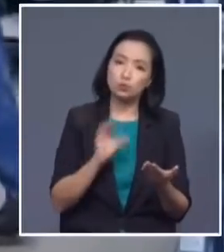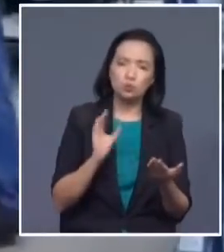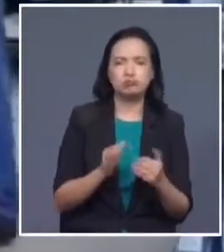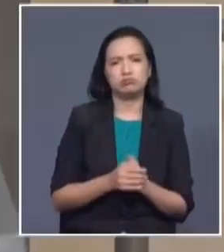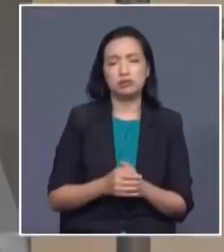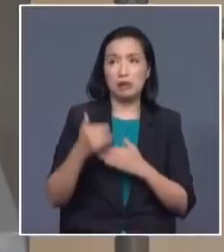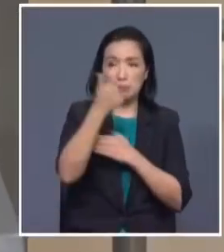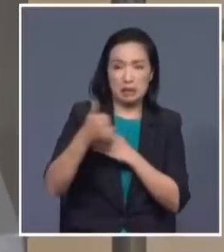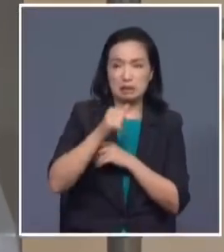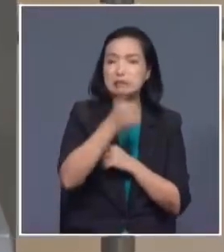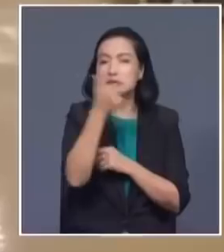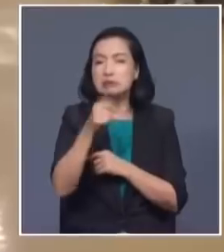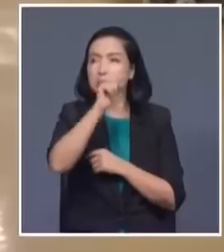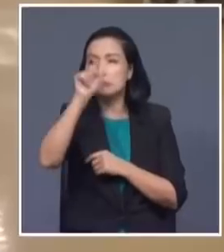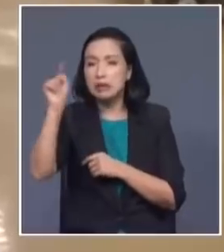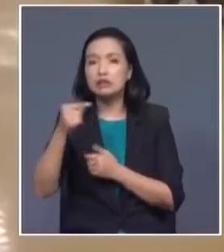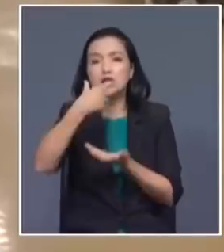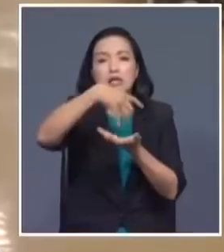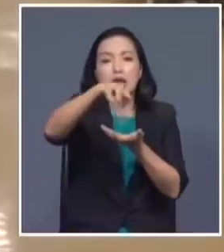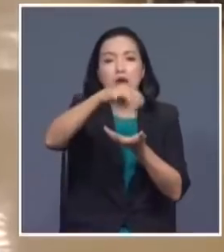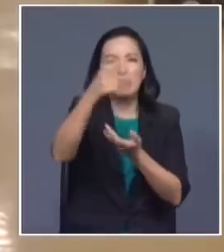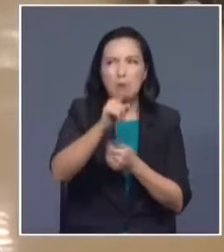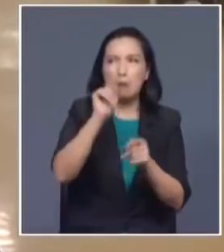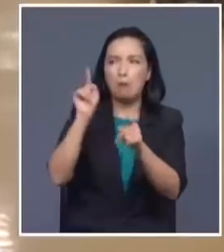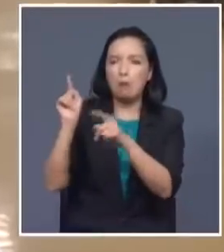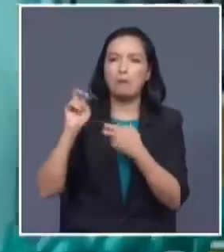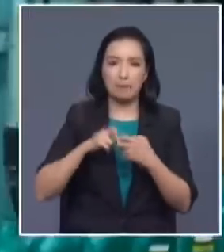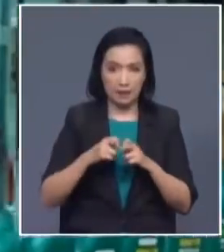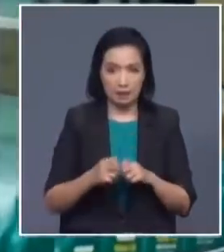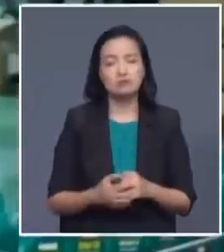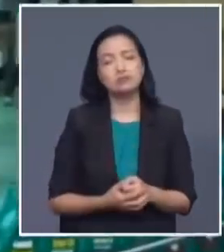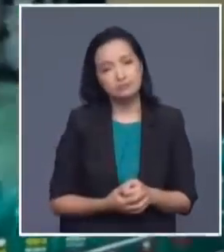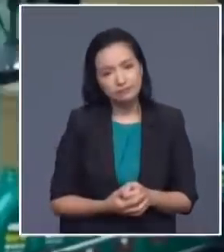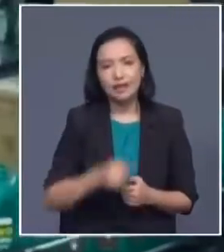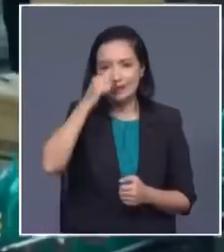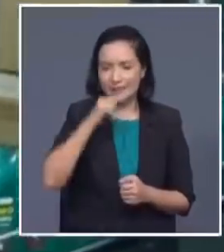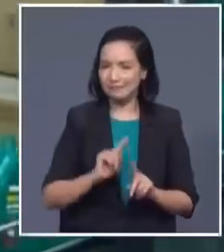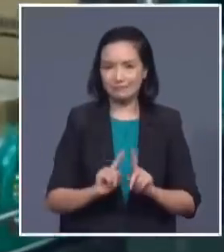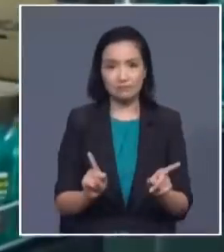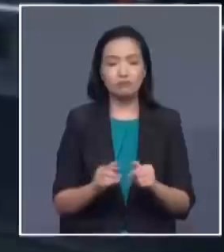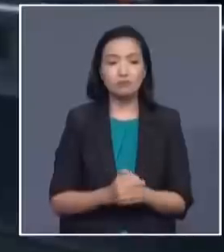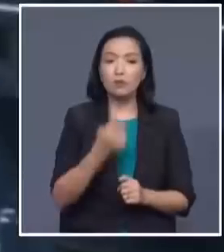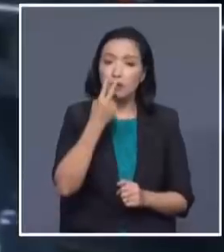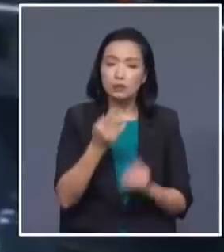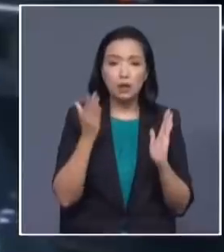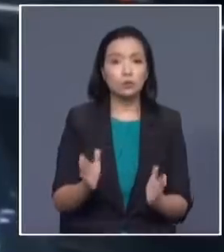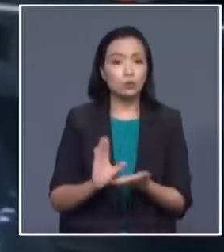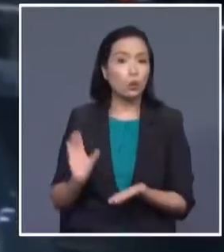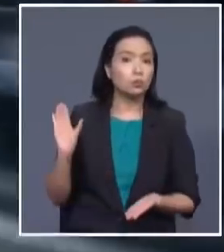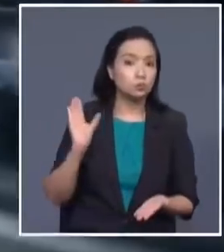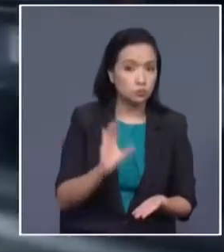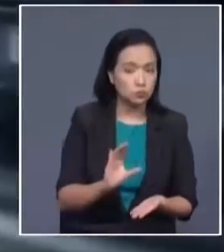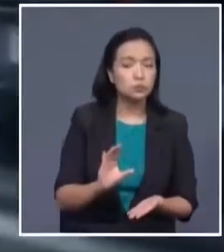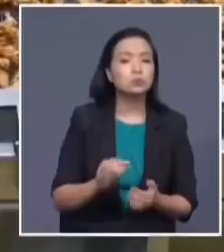ที่เกิดในบางประเทศที่ผมอาจจะกล่าวถึงไปในตอนต้นนะครับขออนุญาตเอ่ยนามและในทางที่กลับกันเราอาจจะเห็นว่ามีนักลงทุนบางส่วนเคลื่อนย้